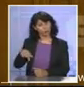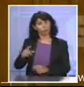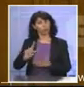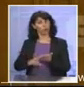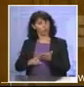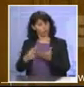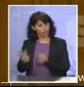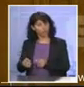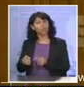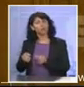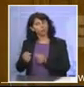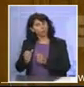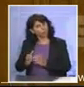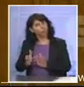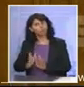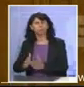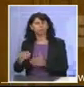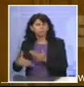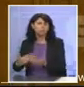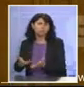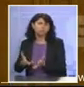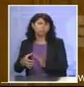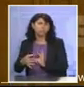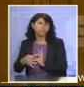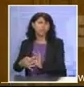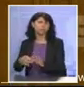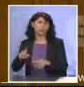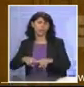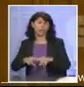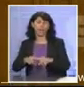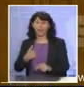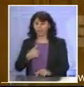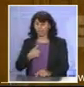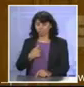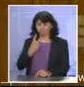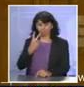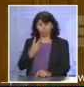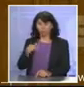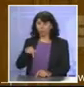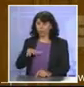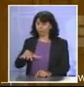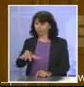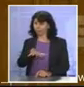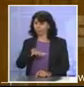τους να χαράξουν πορεία στη χώρα μας. Θεωρώ όμως ότι στην παρούσα κατάσταση